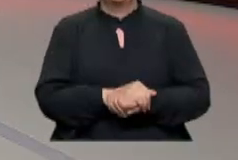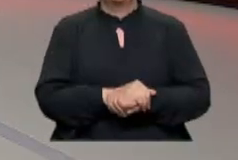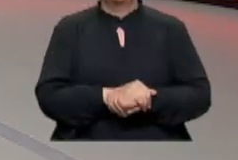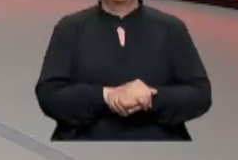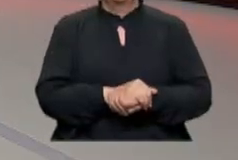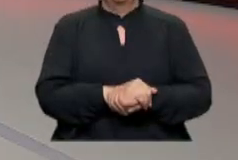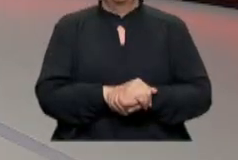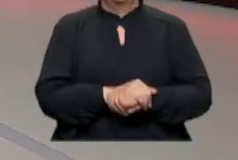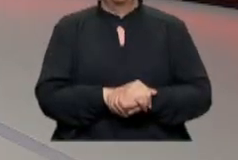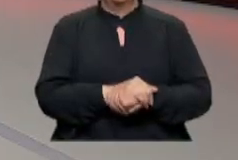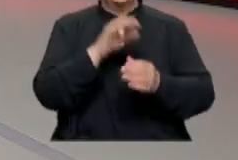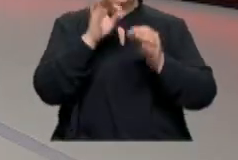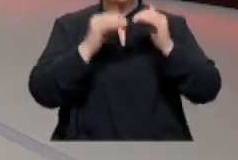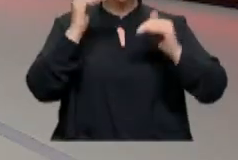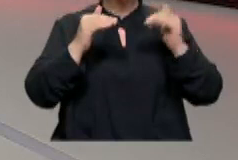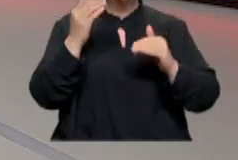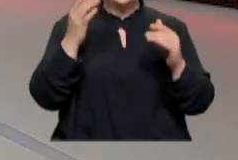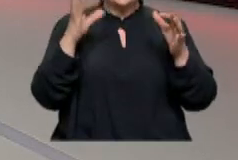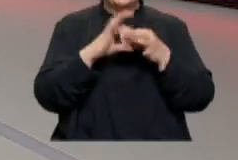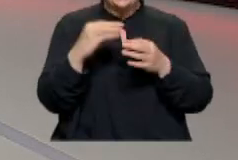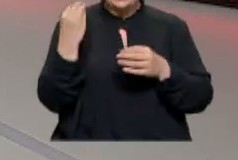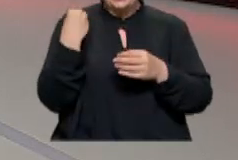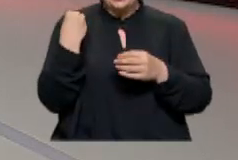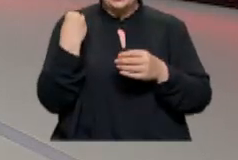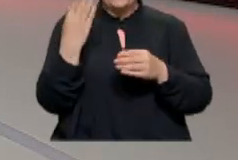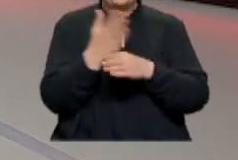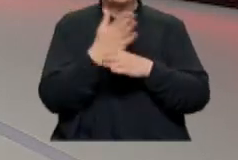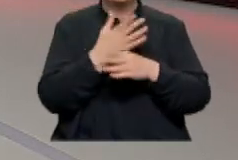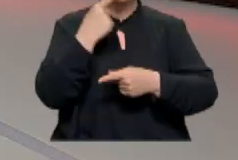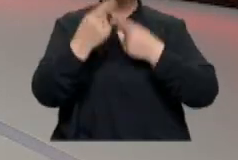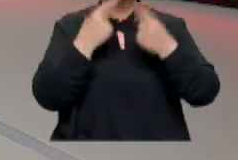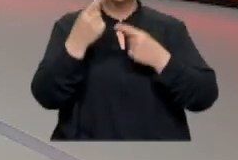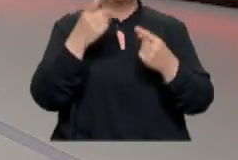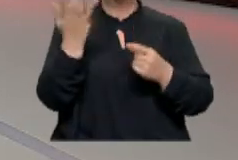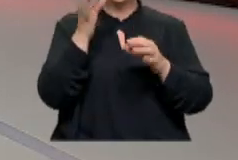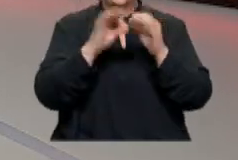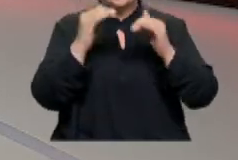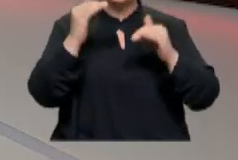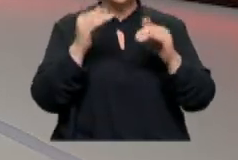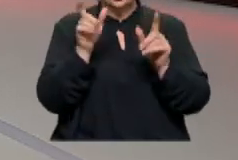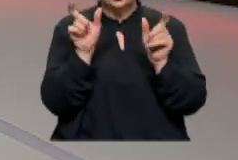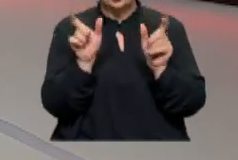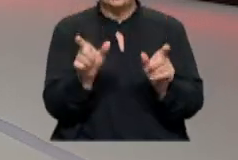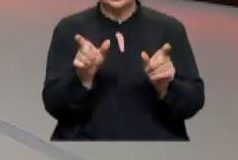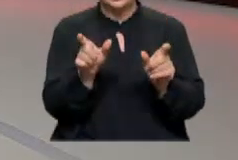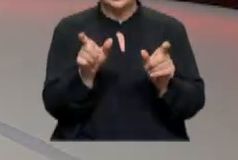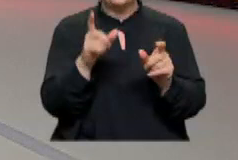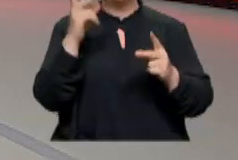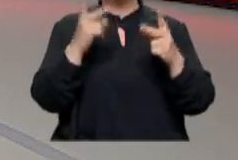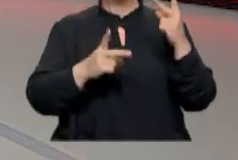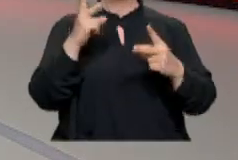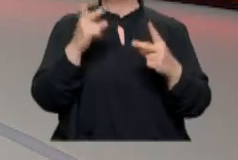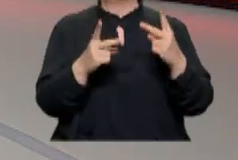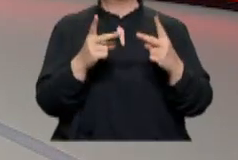yani enflasyonla ilgili yeni enstrümanlardan bahsediyor mesela. Diyor ki enflasyon korumalı bir takım